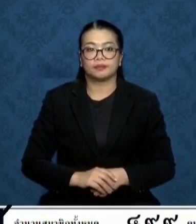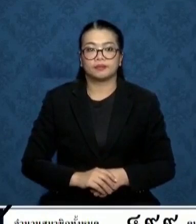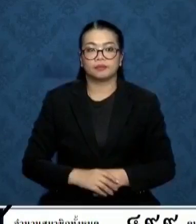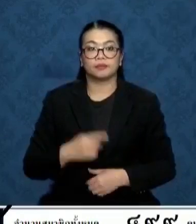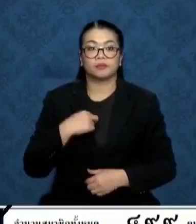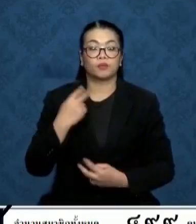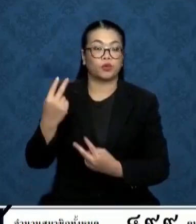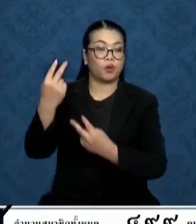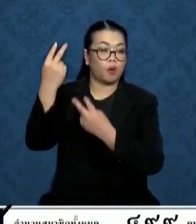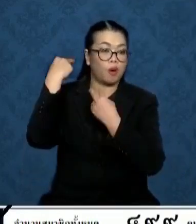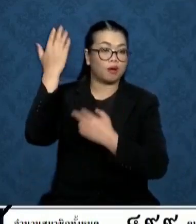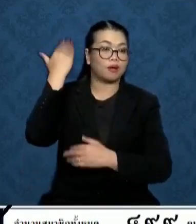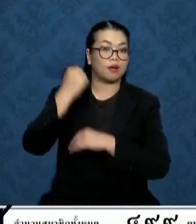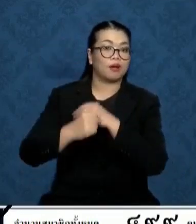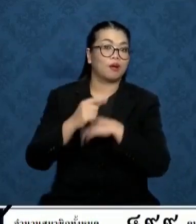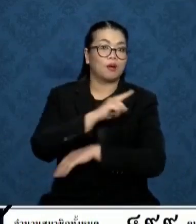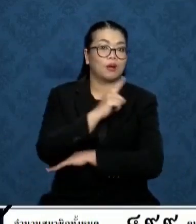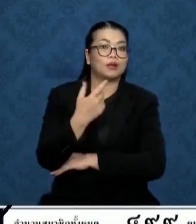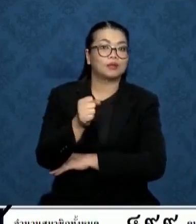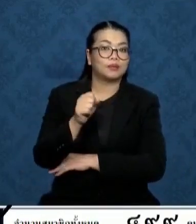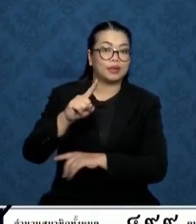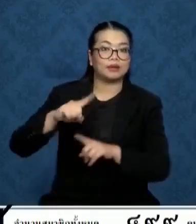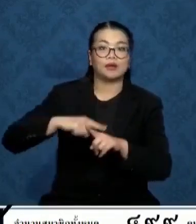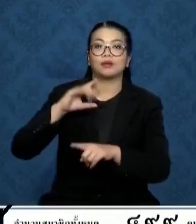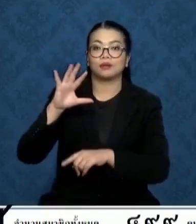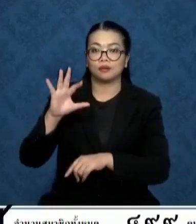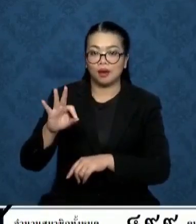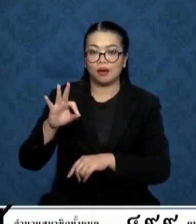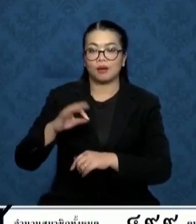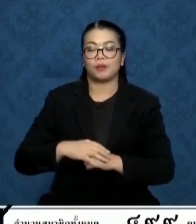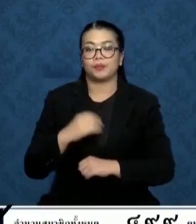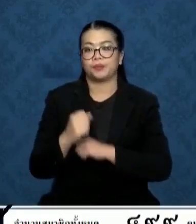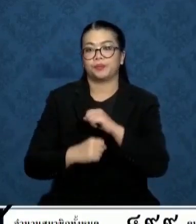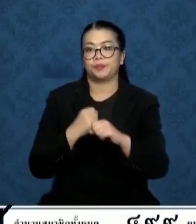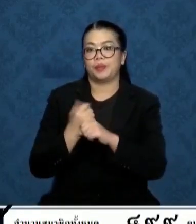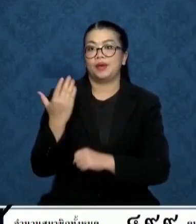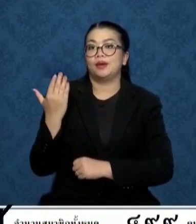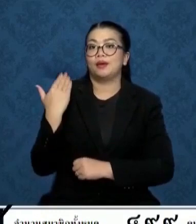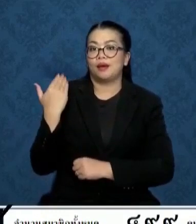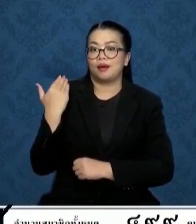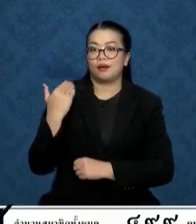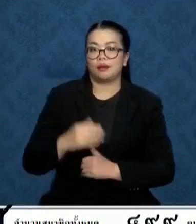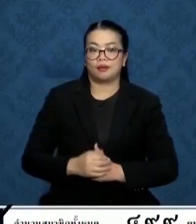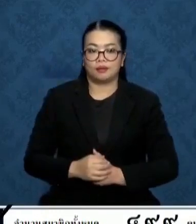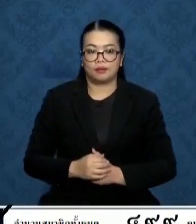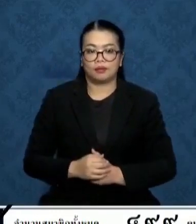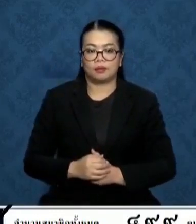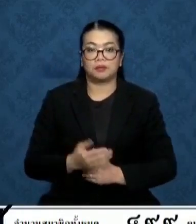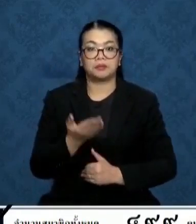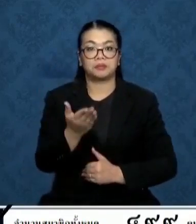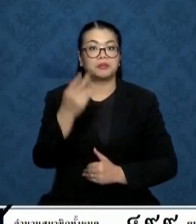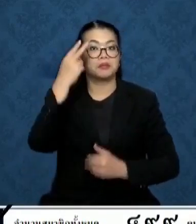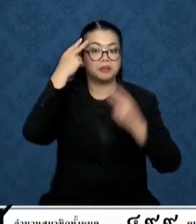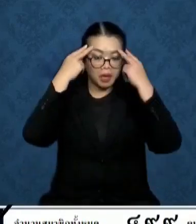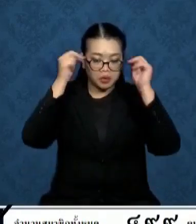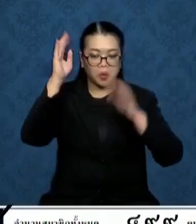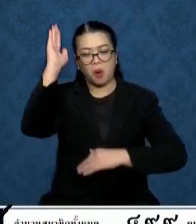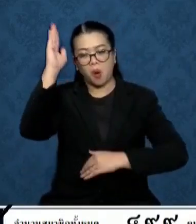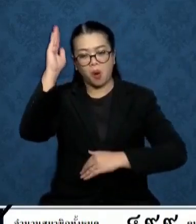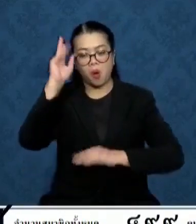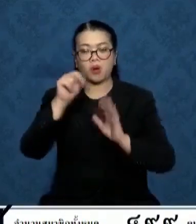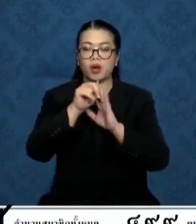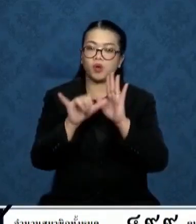ผมย้อนไปในวันที่ 11กันยายนปีที่แล้วท่านนายกแถลงนโยบาย